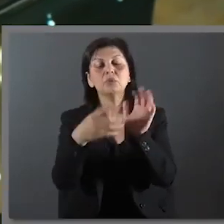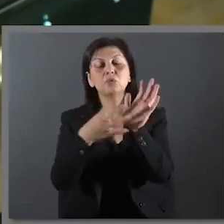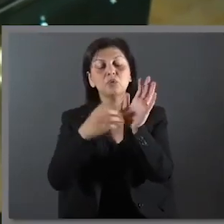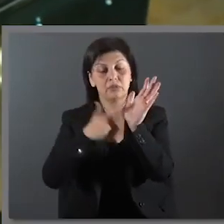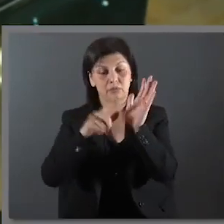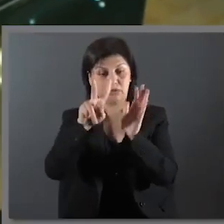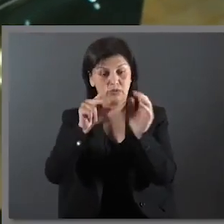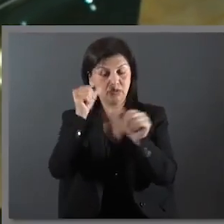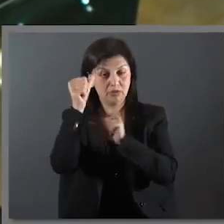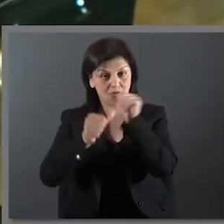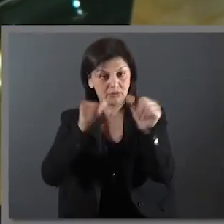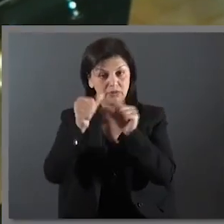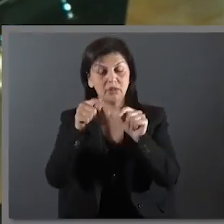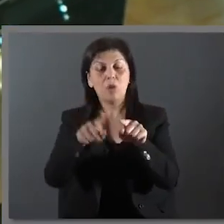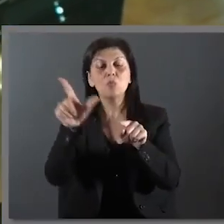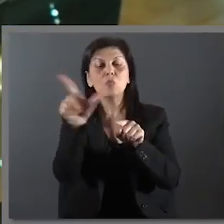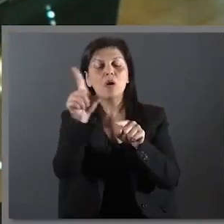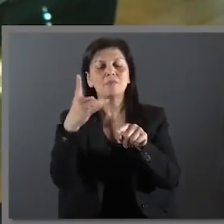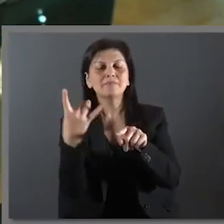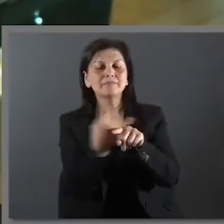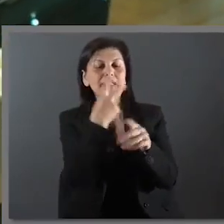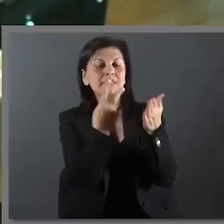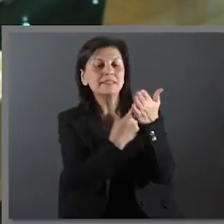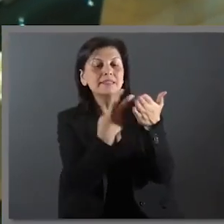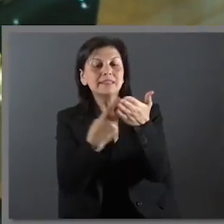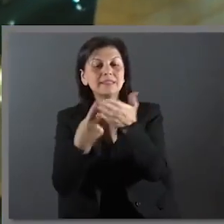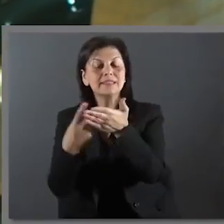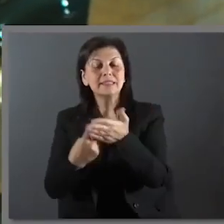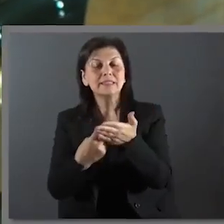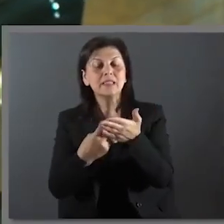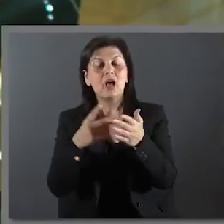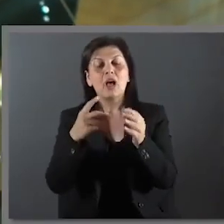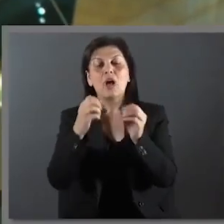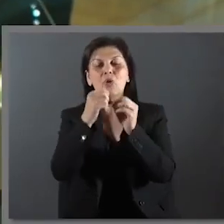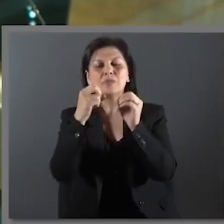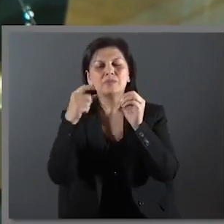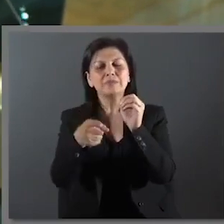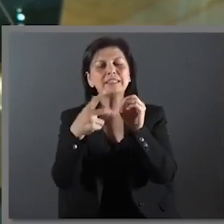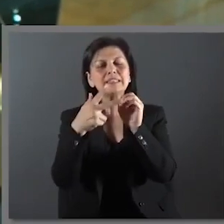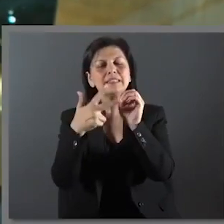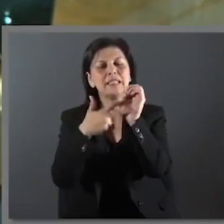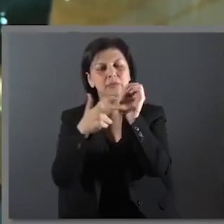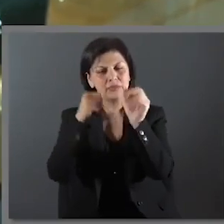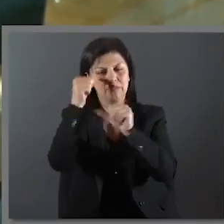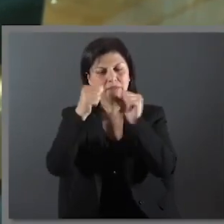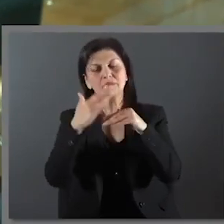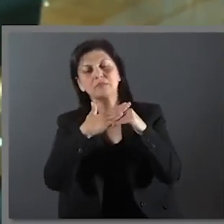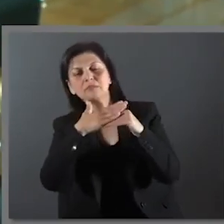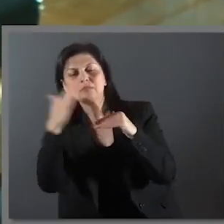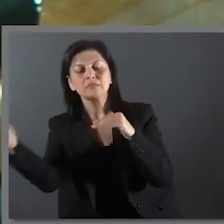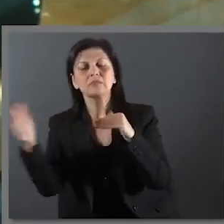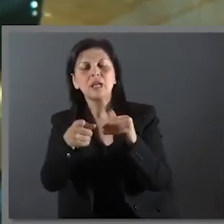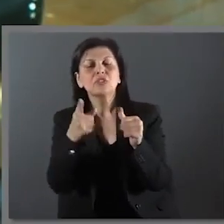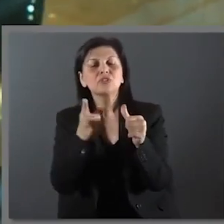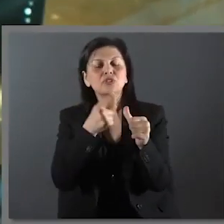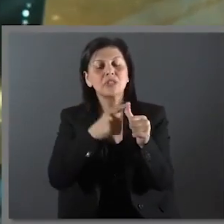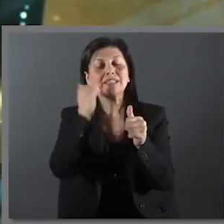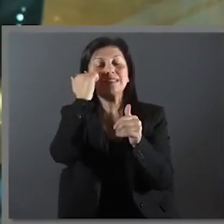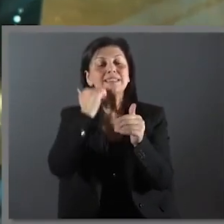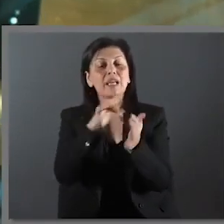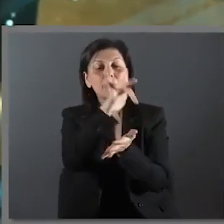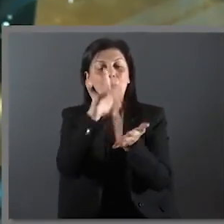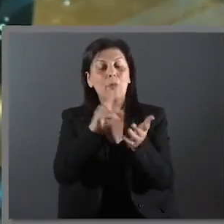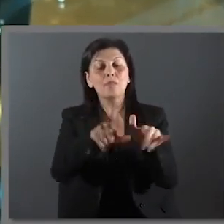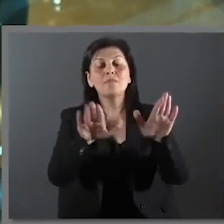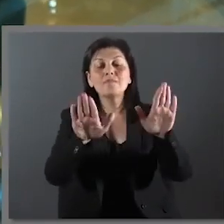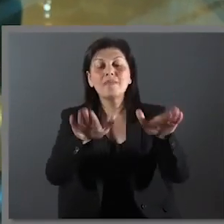1972-ci ildə isə muzeyin ilk ekspozisiyası, 19-cu əsrin abidəsi hesab olunan, içəri şəhərdə